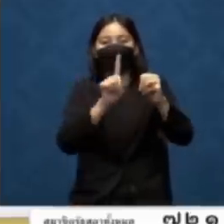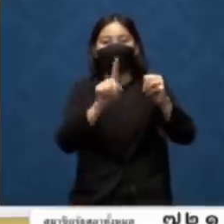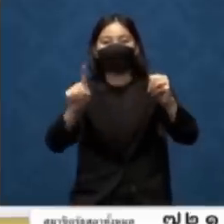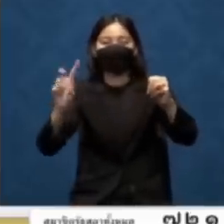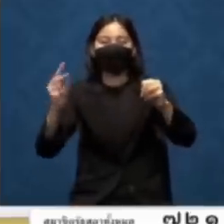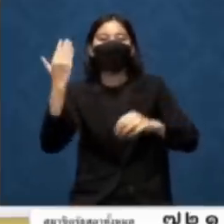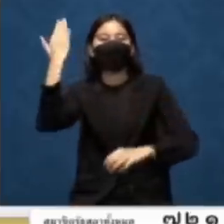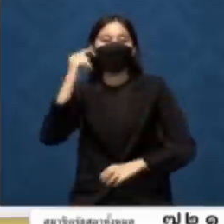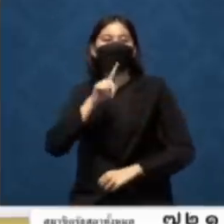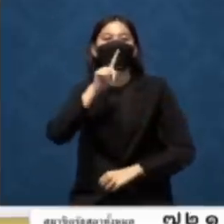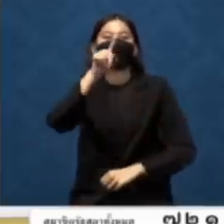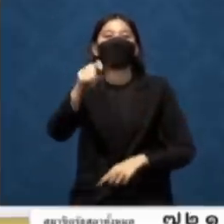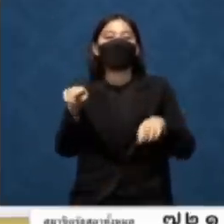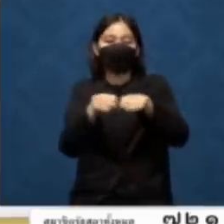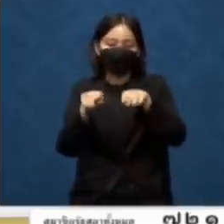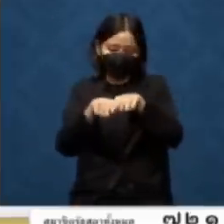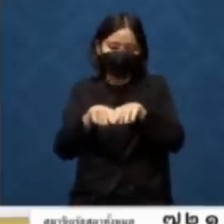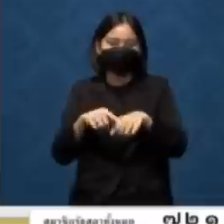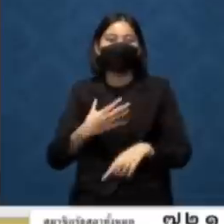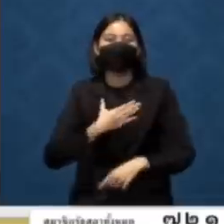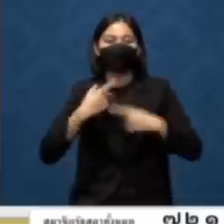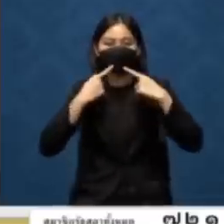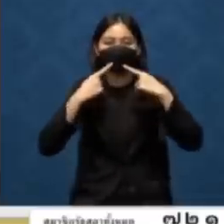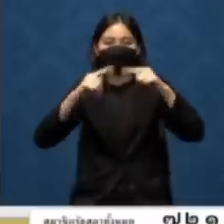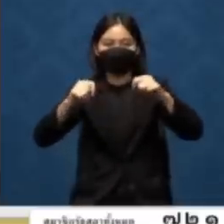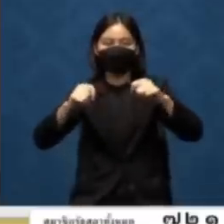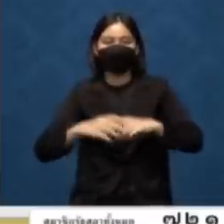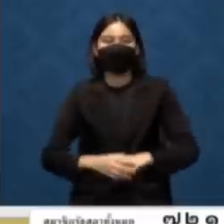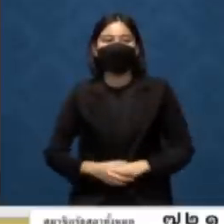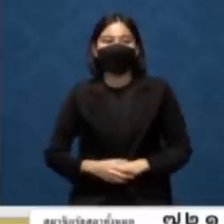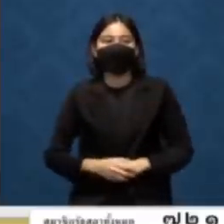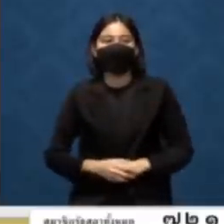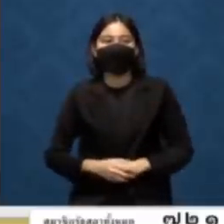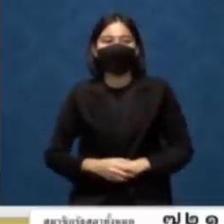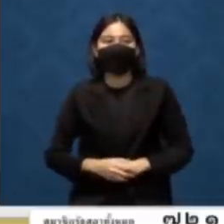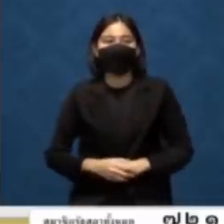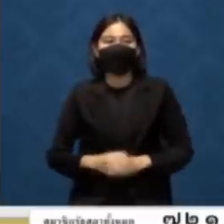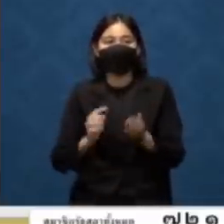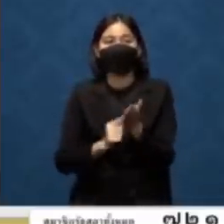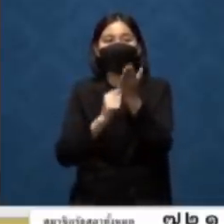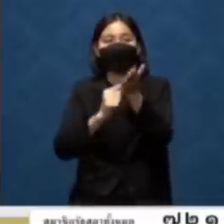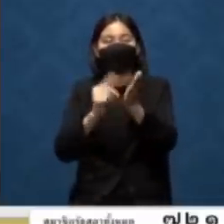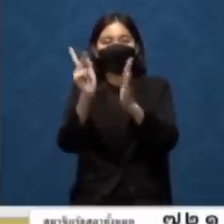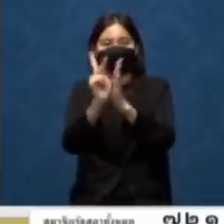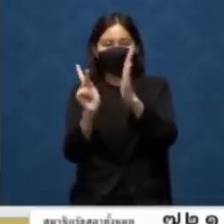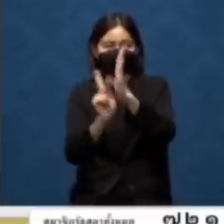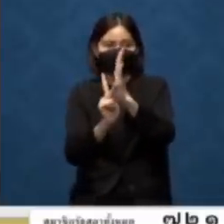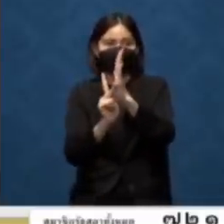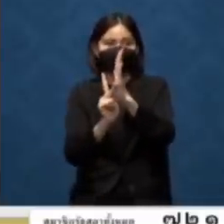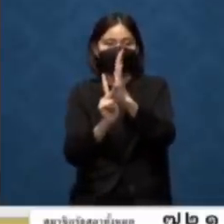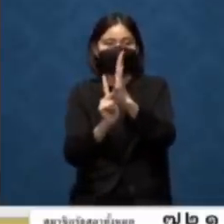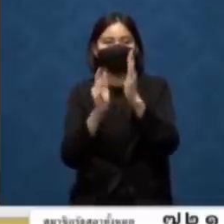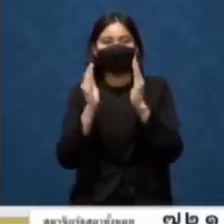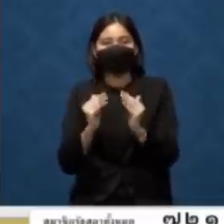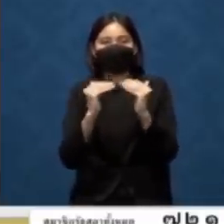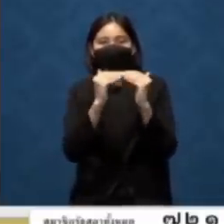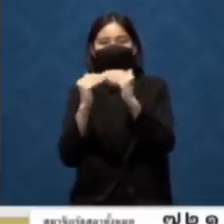ถามแบบนี้นะ ผมกตองตอบ ก็คือผู้เฉนอรางกฎหมายเนี่ย ขอแค่เป็ผู้มสิทเลอก